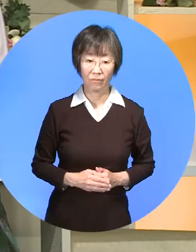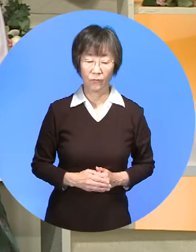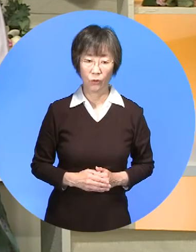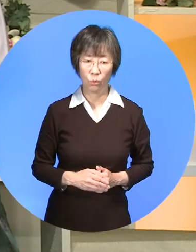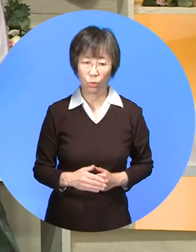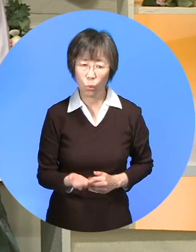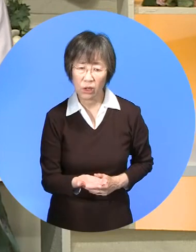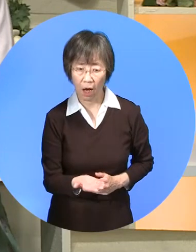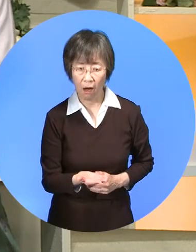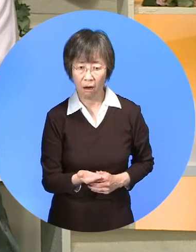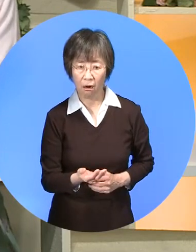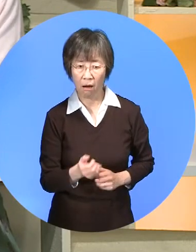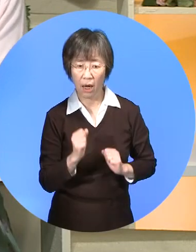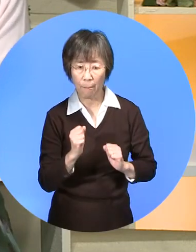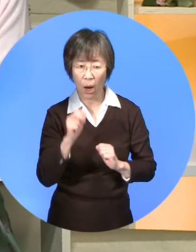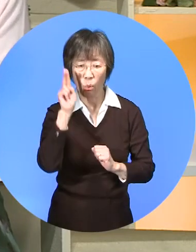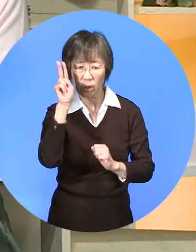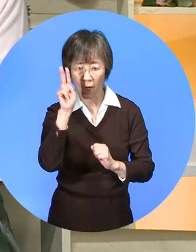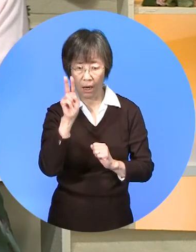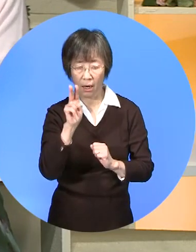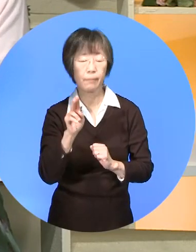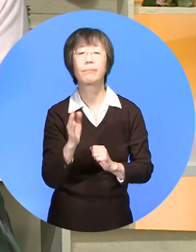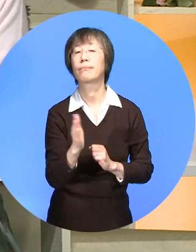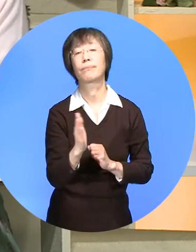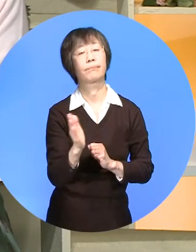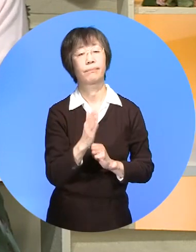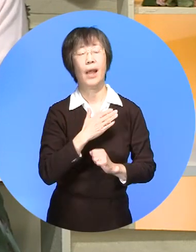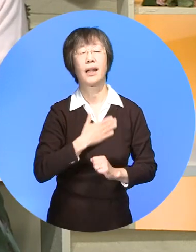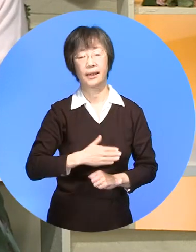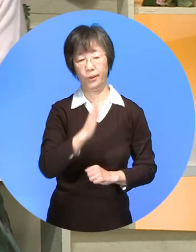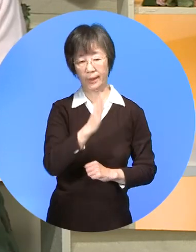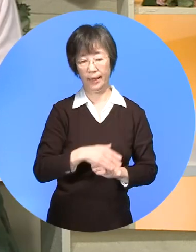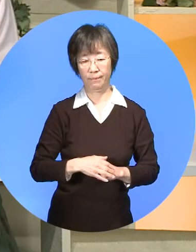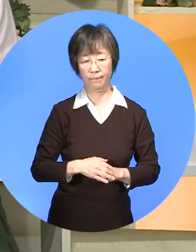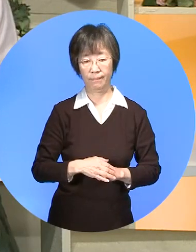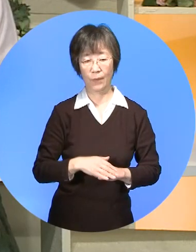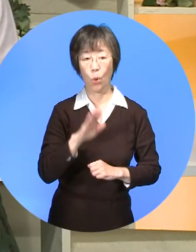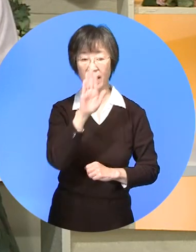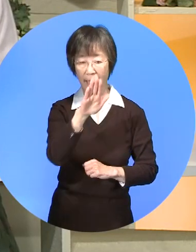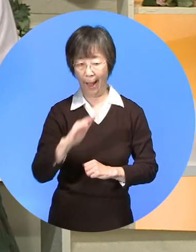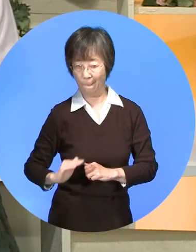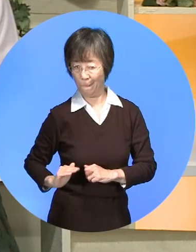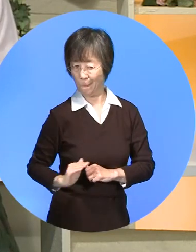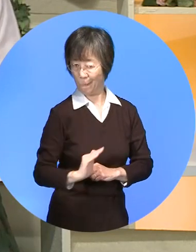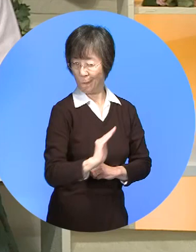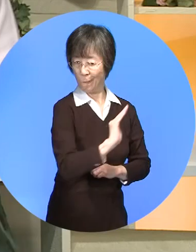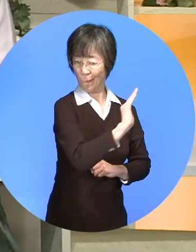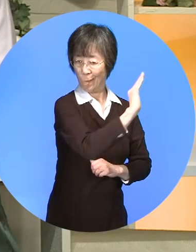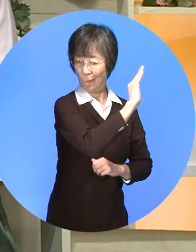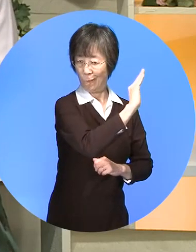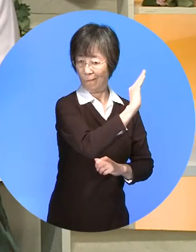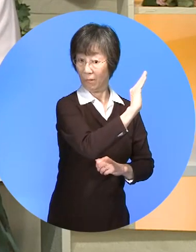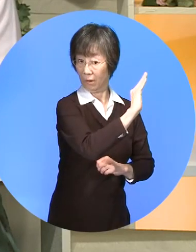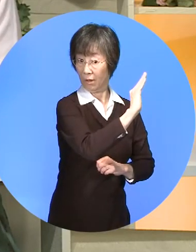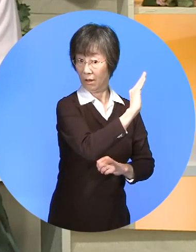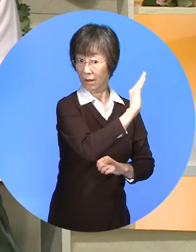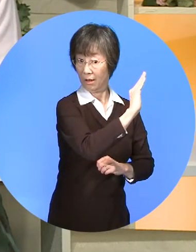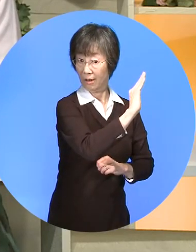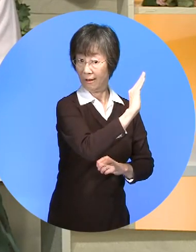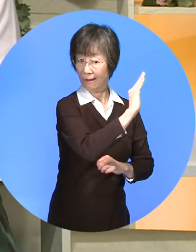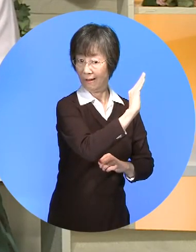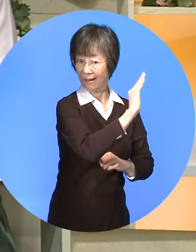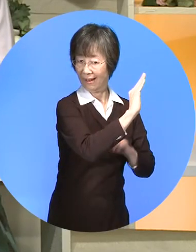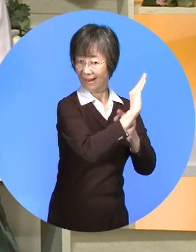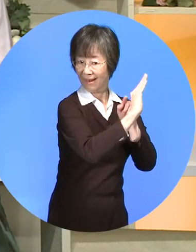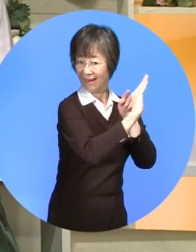どうしたガンバ大阪、 はい、 と思ってる方安心してください。これから順位上がっていきますから。 そうですね。 これね、